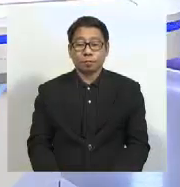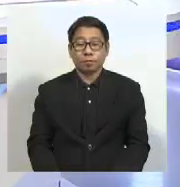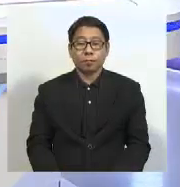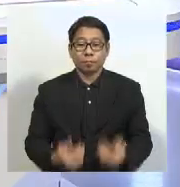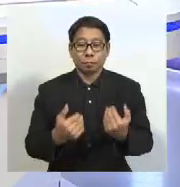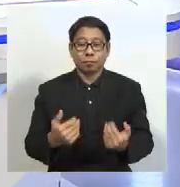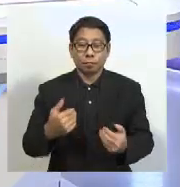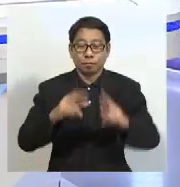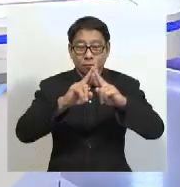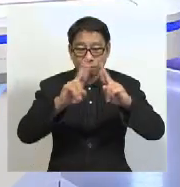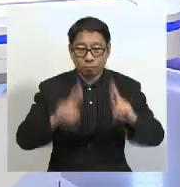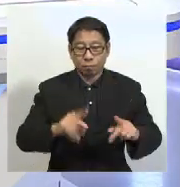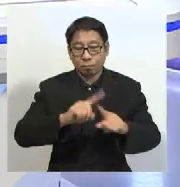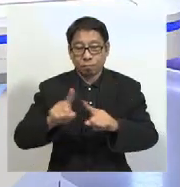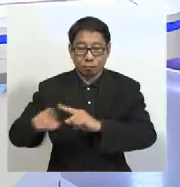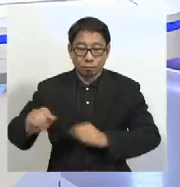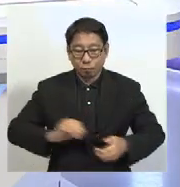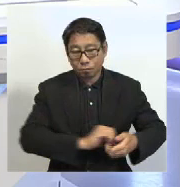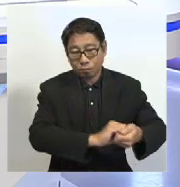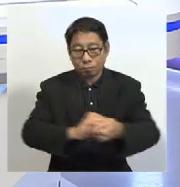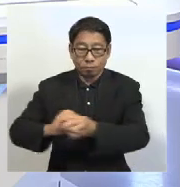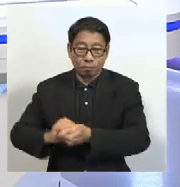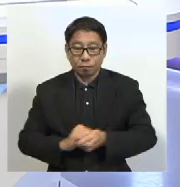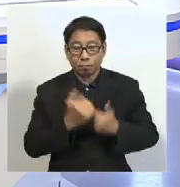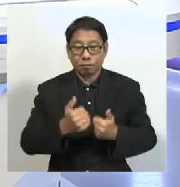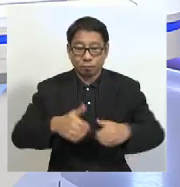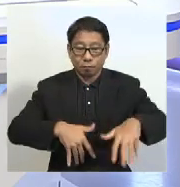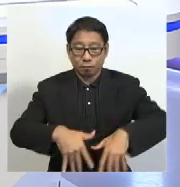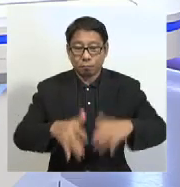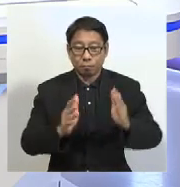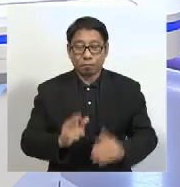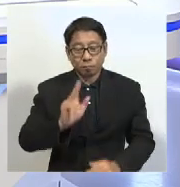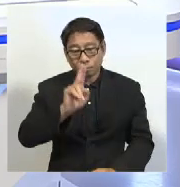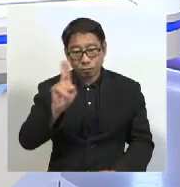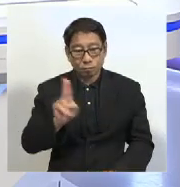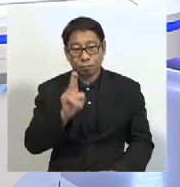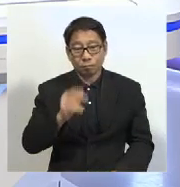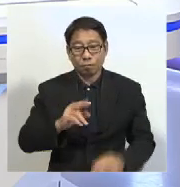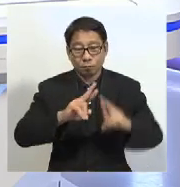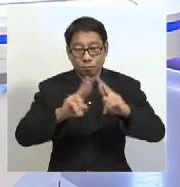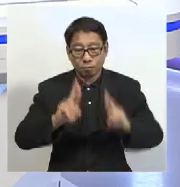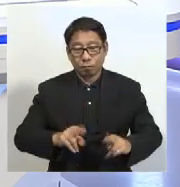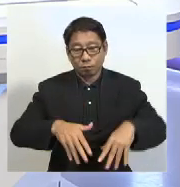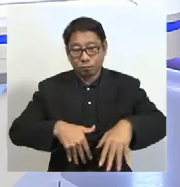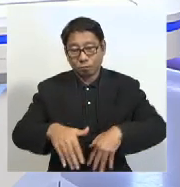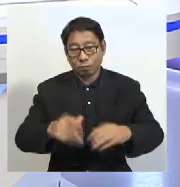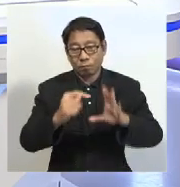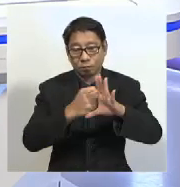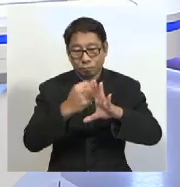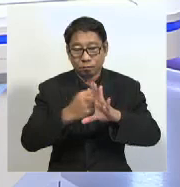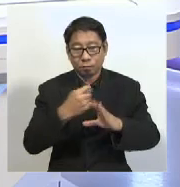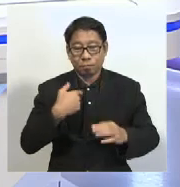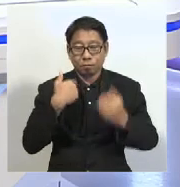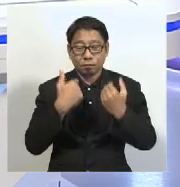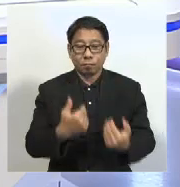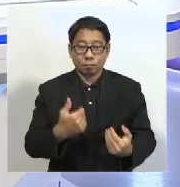ค่ะหลายๆห้างร้านนะคะก็ให้ความร่วมมือเป็นอย่างดีรวมไปถึงประชาชนผู้บริโภคเองจริงๆร้านค้าชุมชนแล้วก็ตามตลาดสดเนี่ยหล